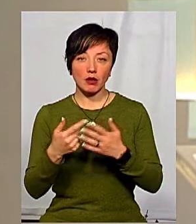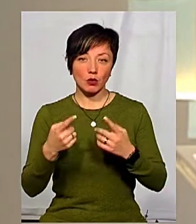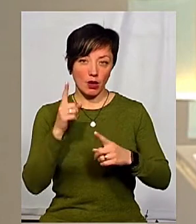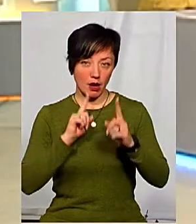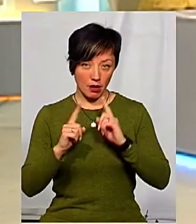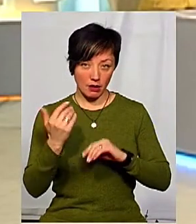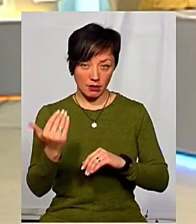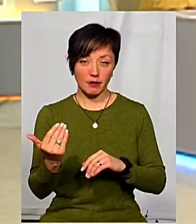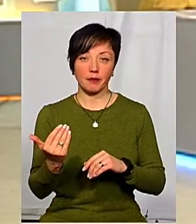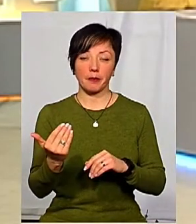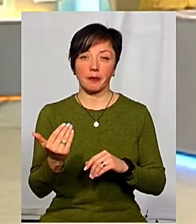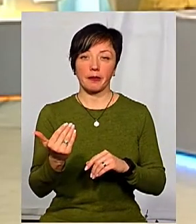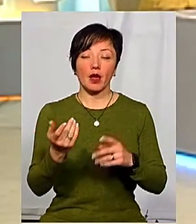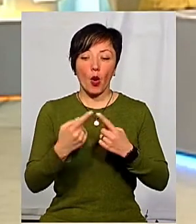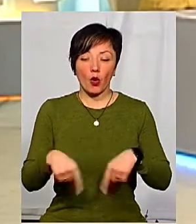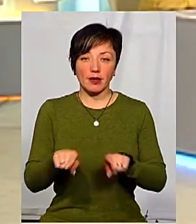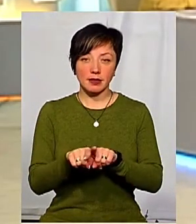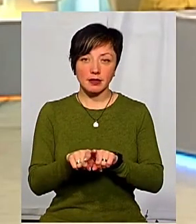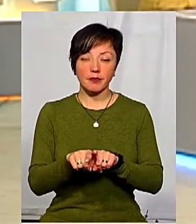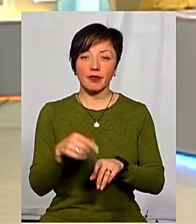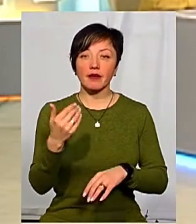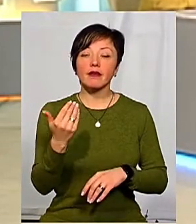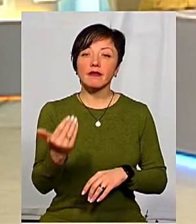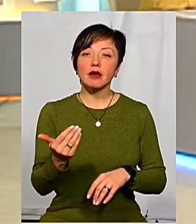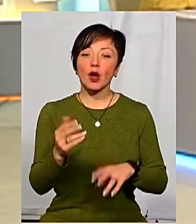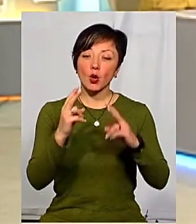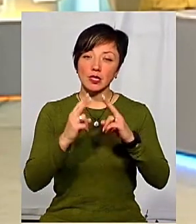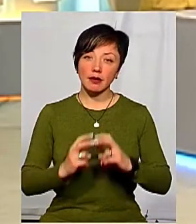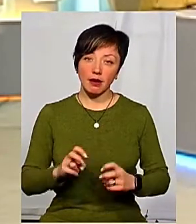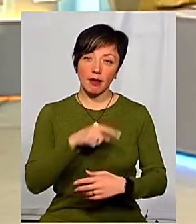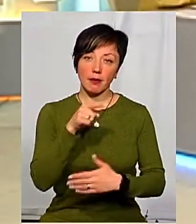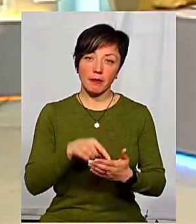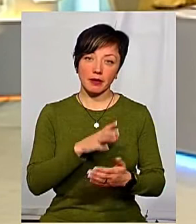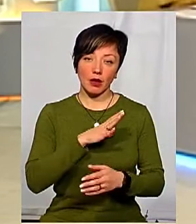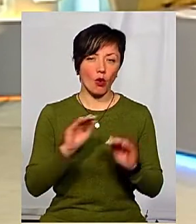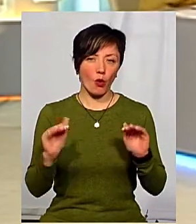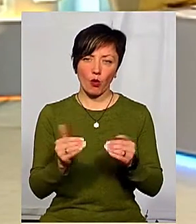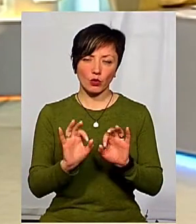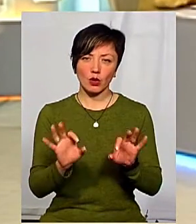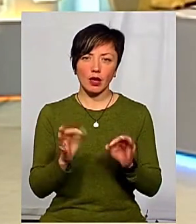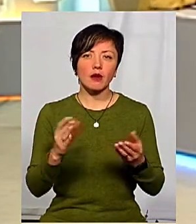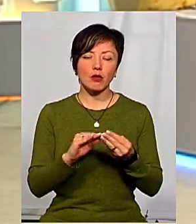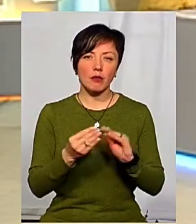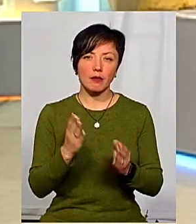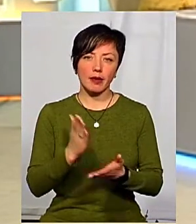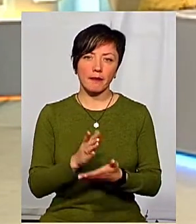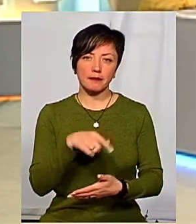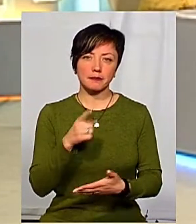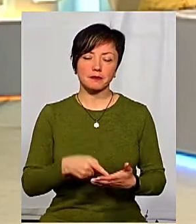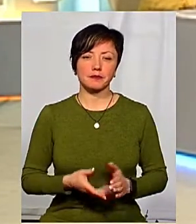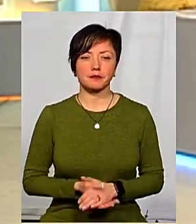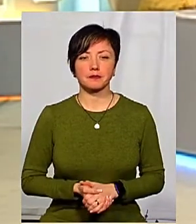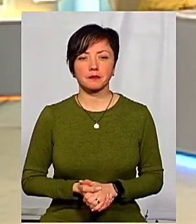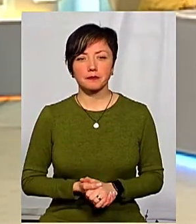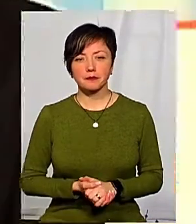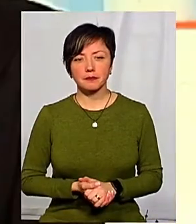ради, громадської організації, ви розглядали питання, дуже коротко, які проблемні питання